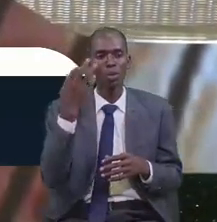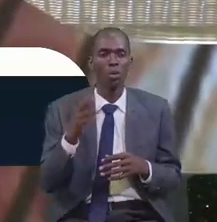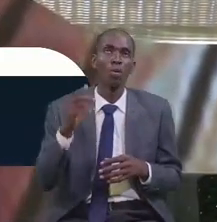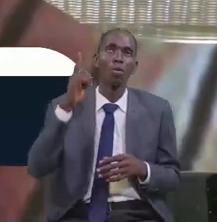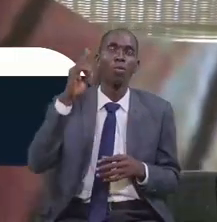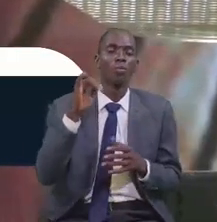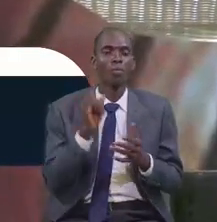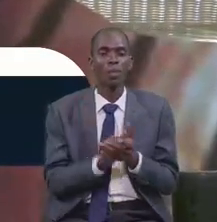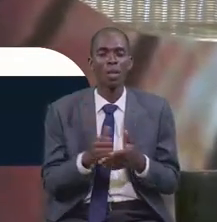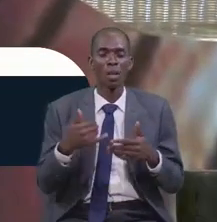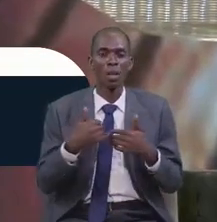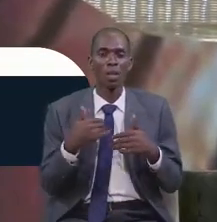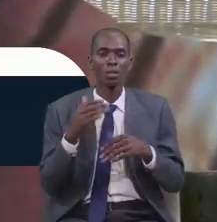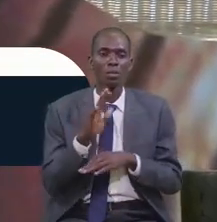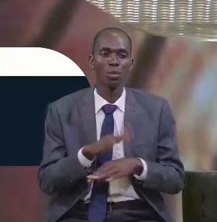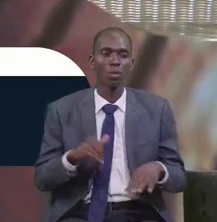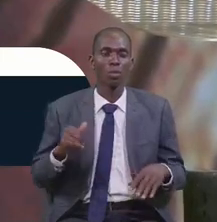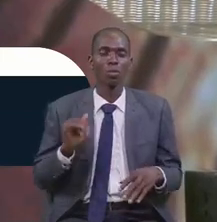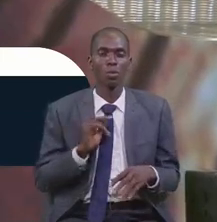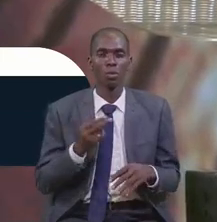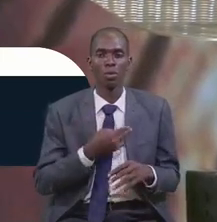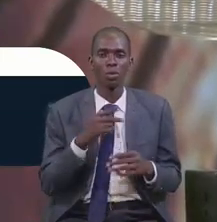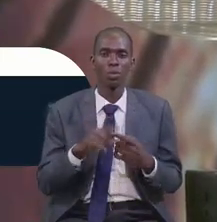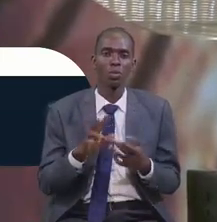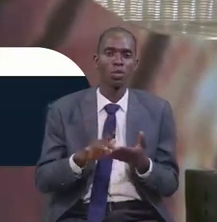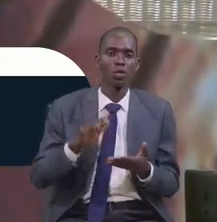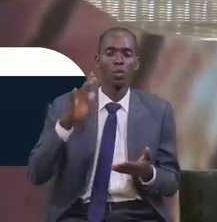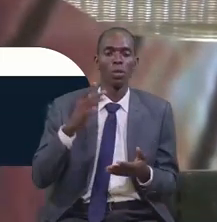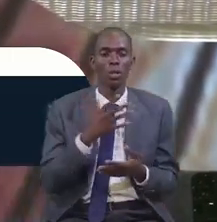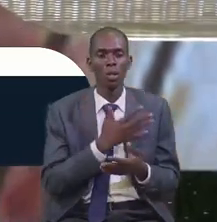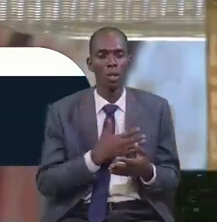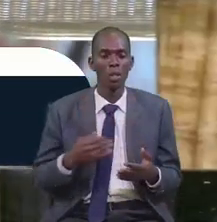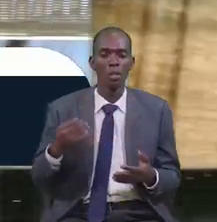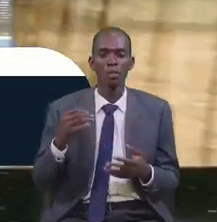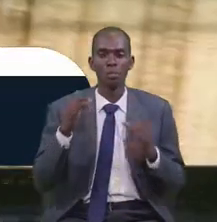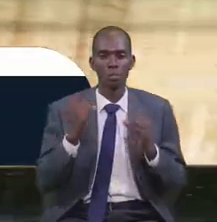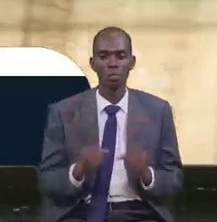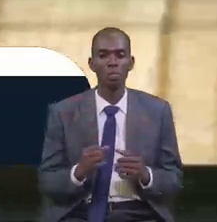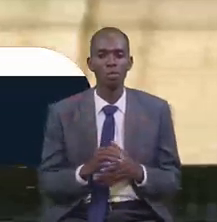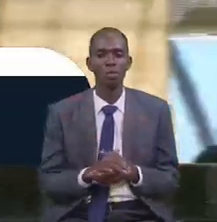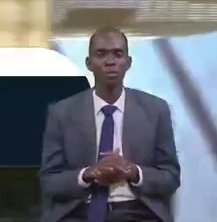a appelés par sa propre gloire et par sa vertu. Voyons le